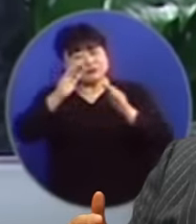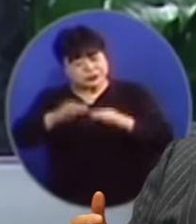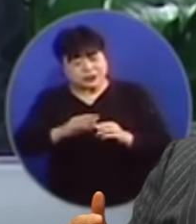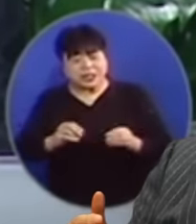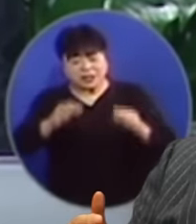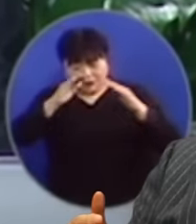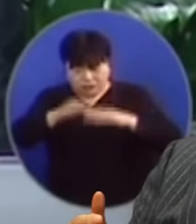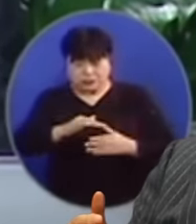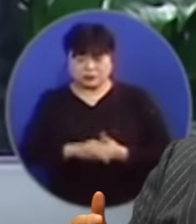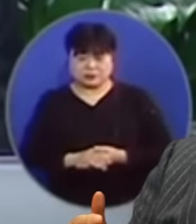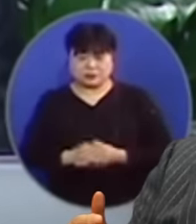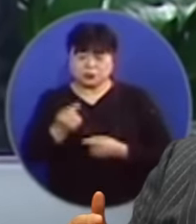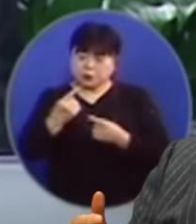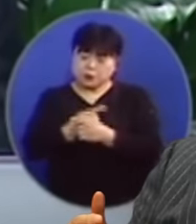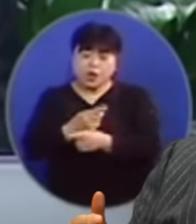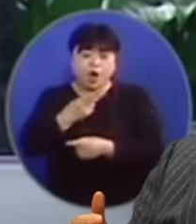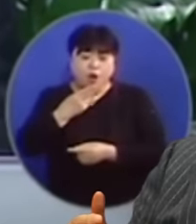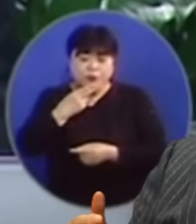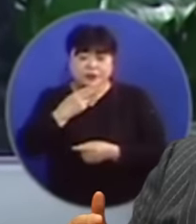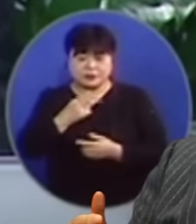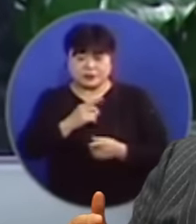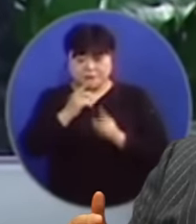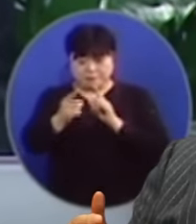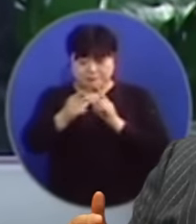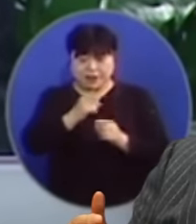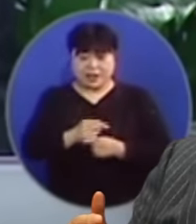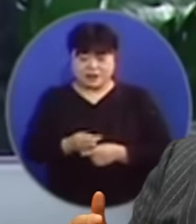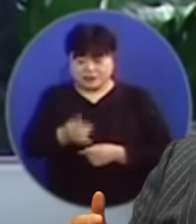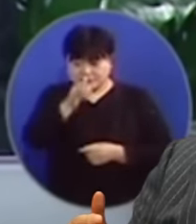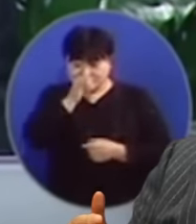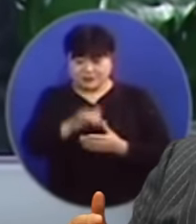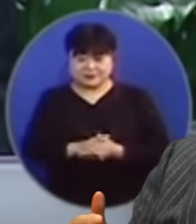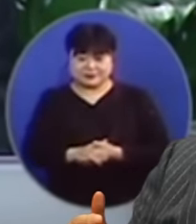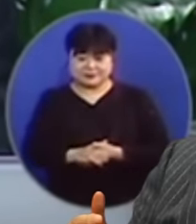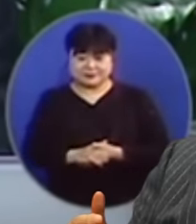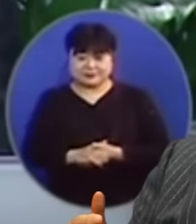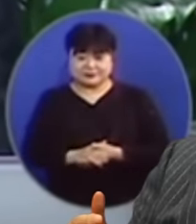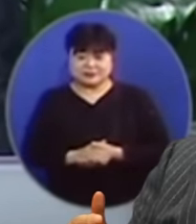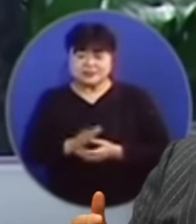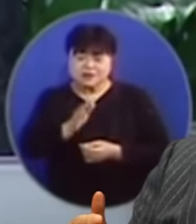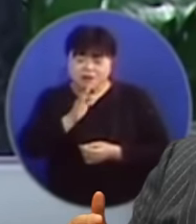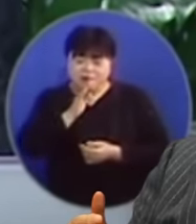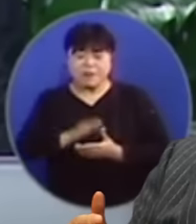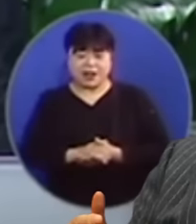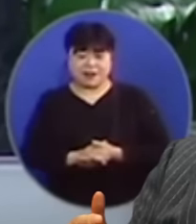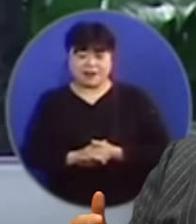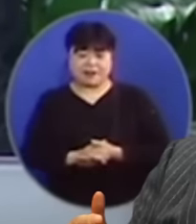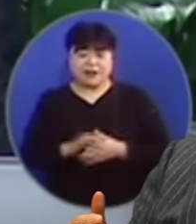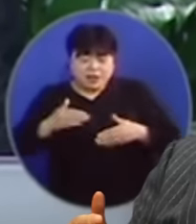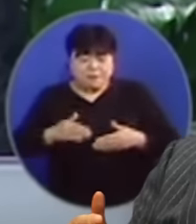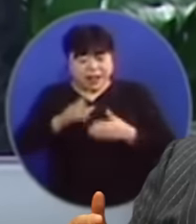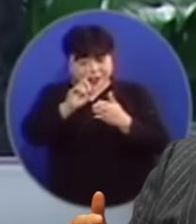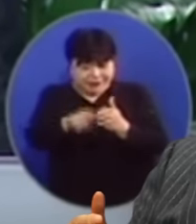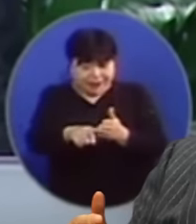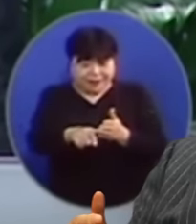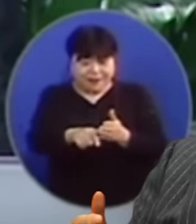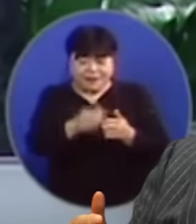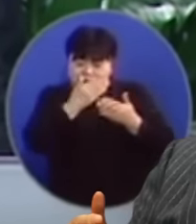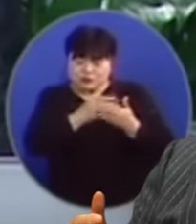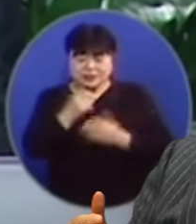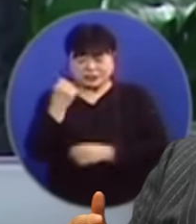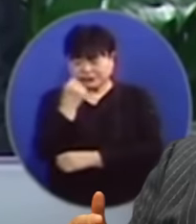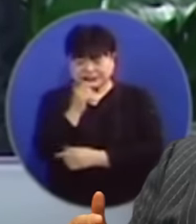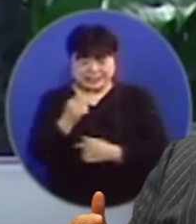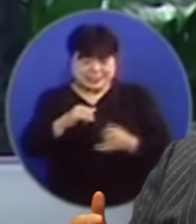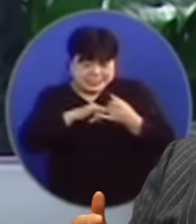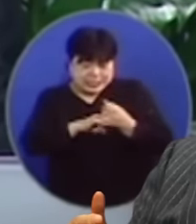무너지고 이 땅이 꺼져도 1.1도 변하지 않는다는 말을 하지만, 아주 급박한 일을 당할 때는 흔들리지